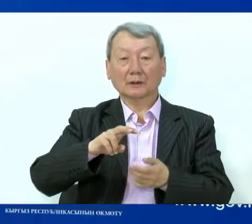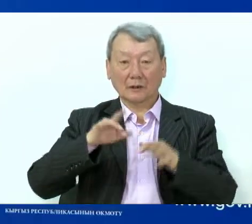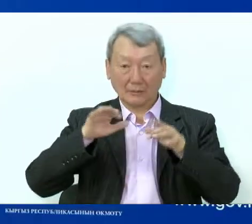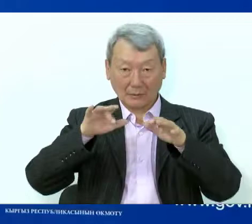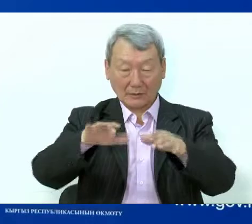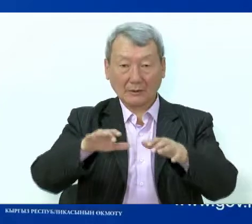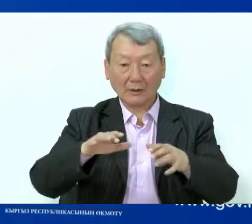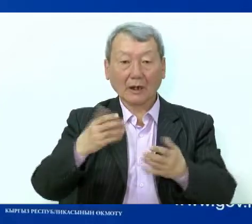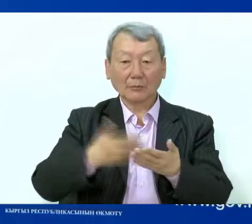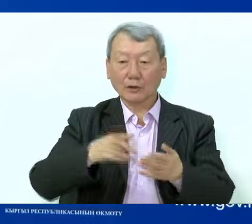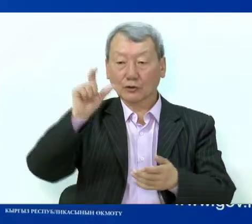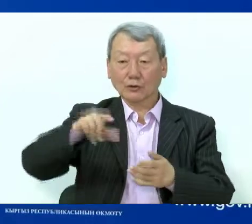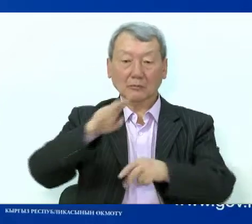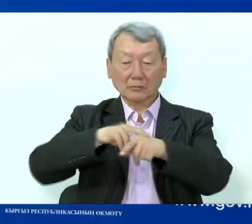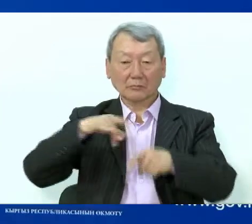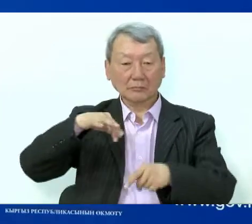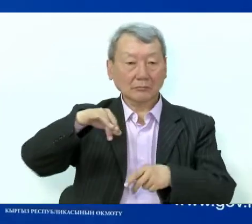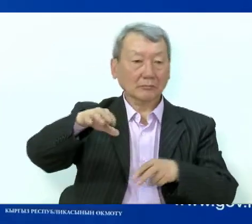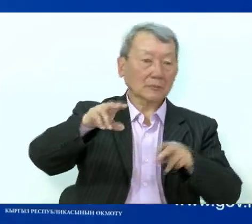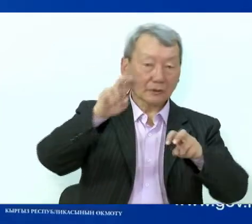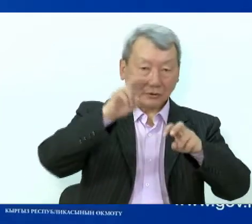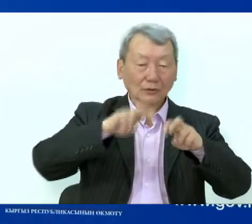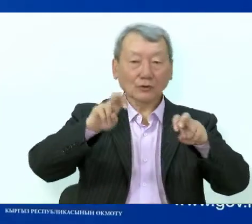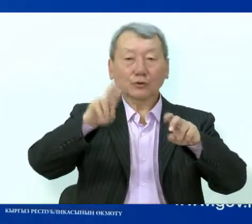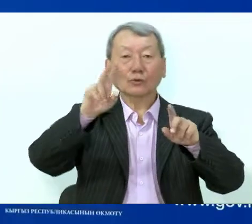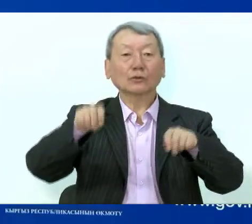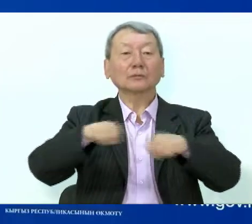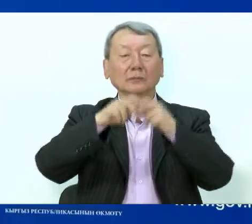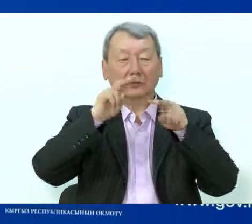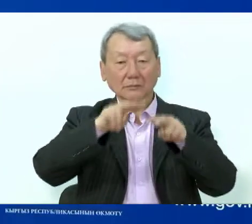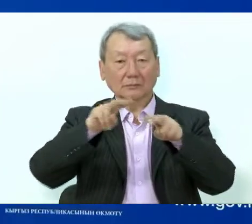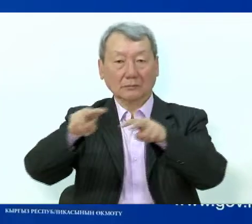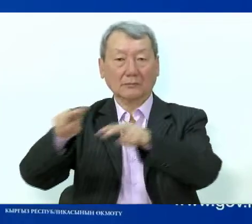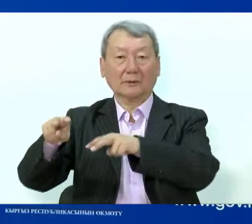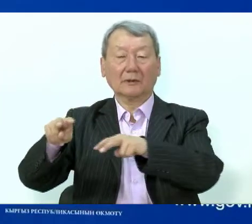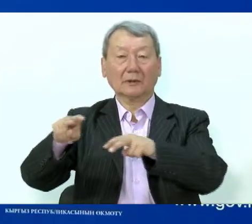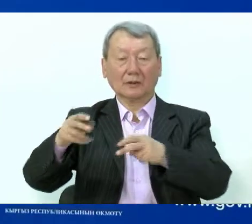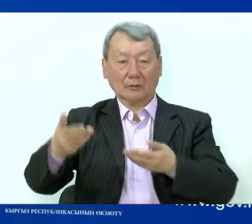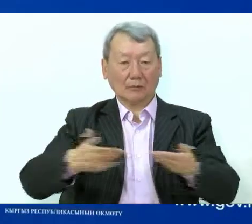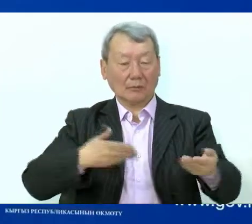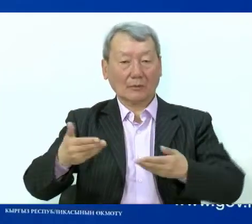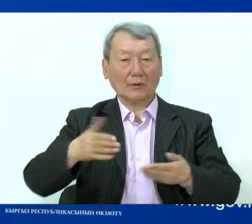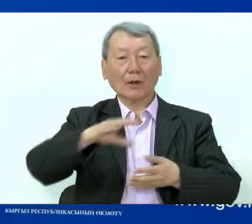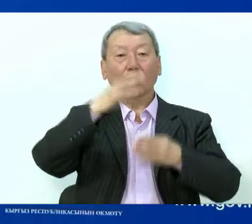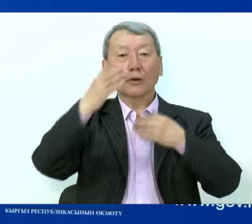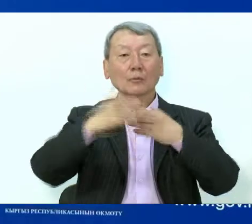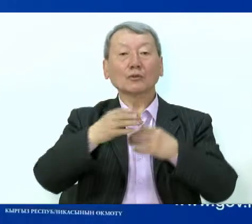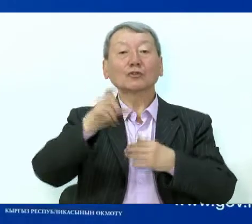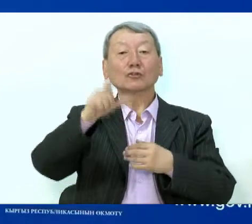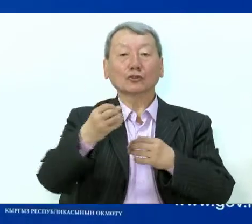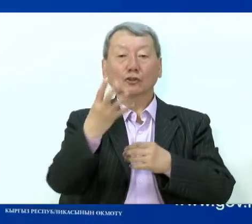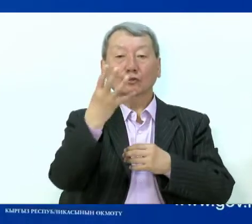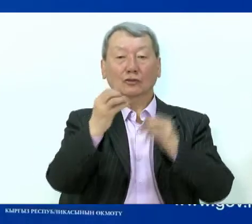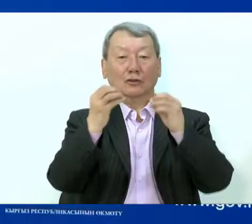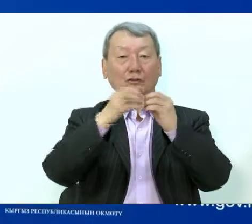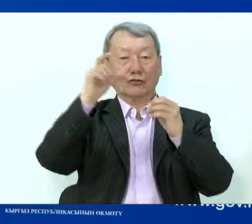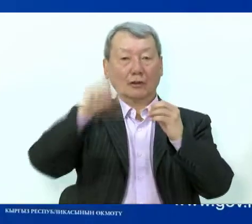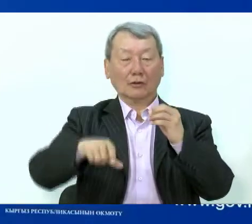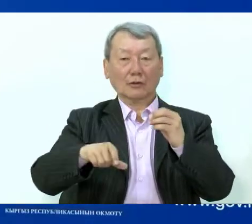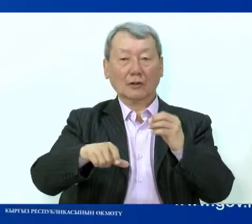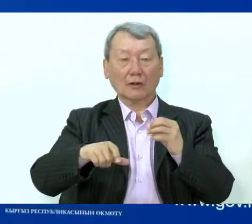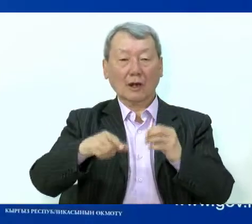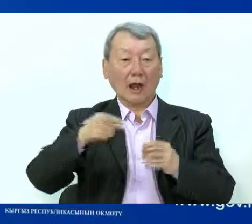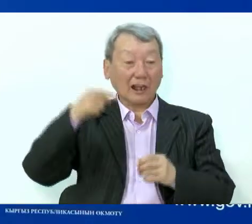осуществляется пеший патруль сотрудниками органов внутренних дел. Пеший патрулей составляет количество 410. Более